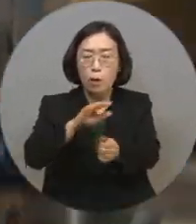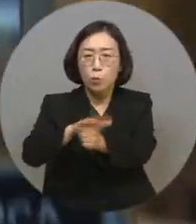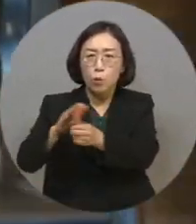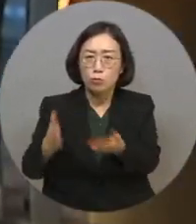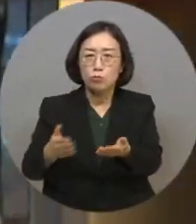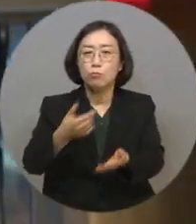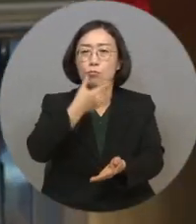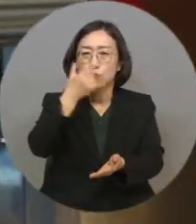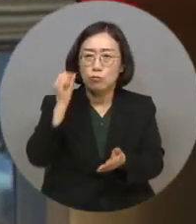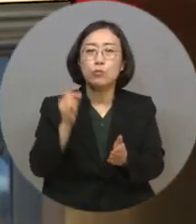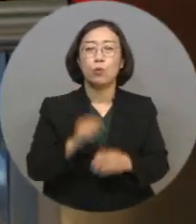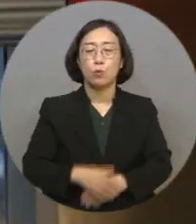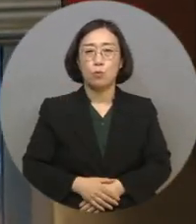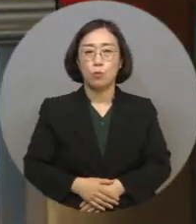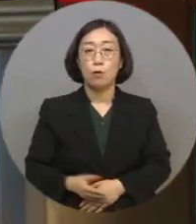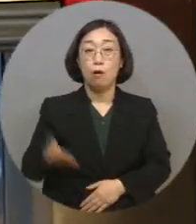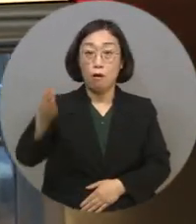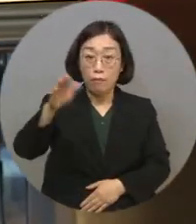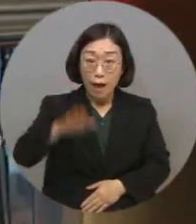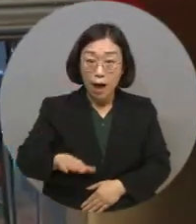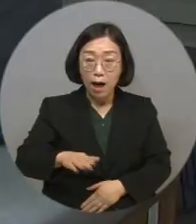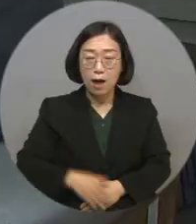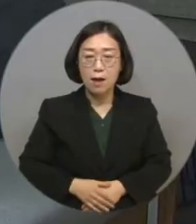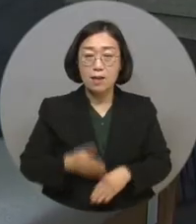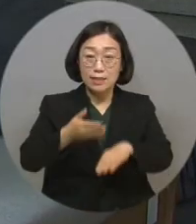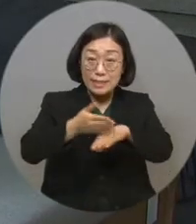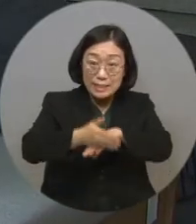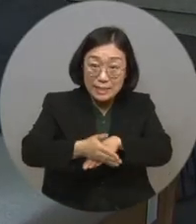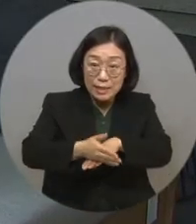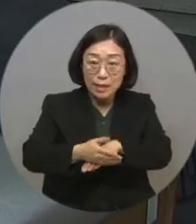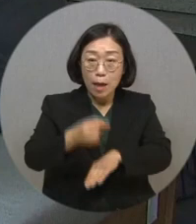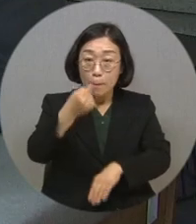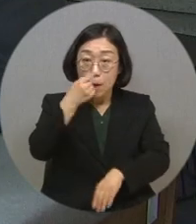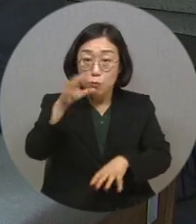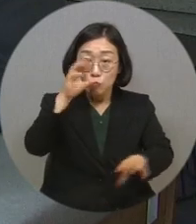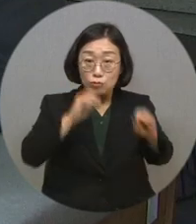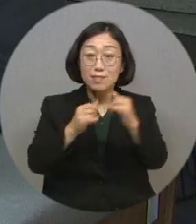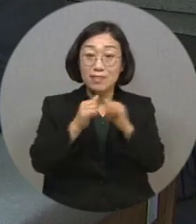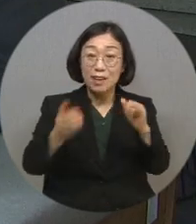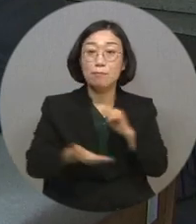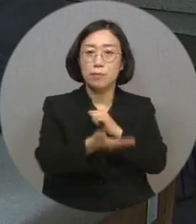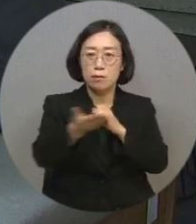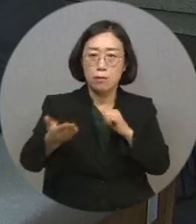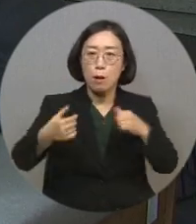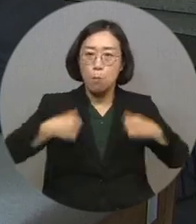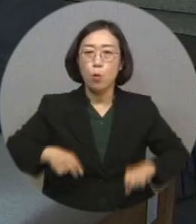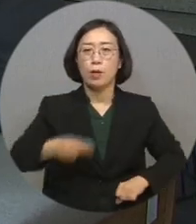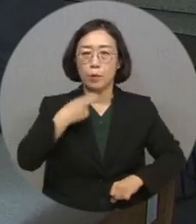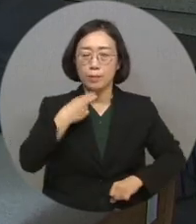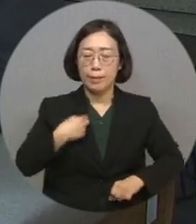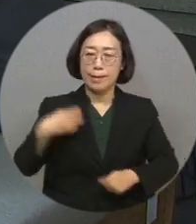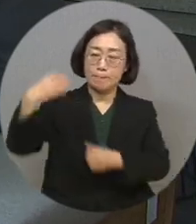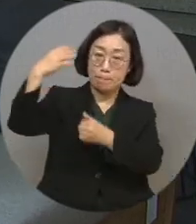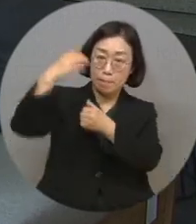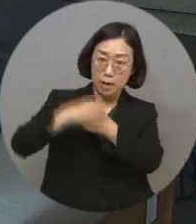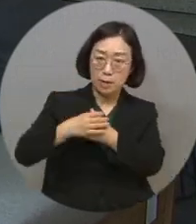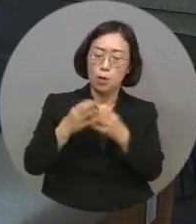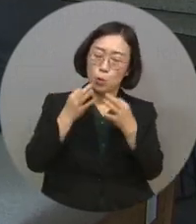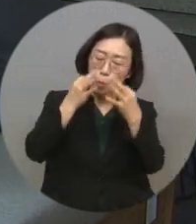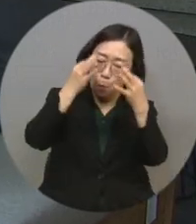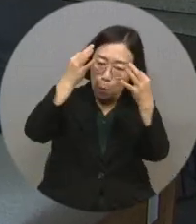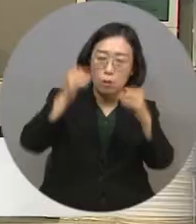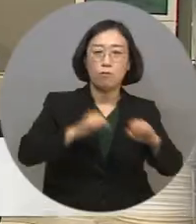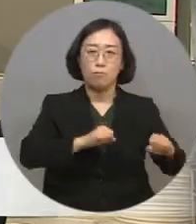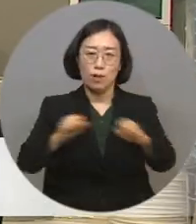현실입니다. 그럼에도 불구하고 느린 학습자들은 포기하지 않고 자신에게 주어진 일에 최선을 다하고